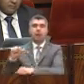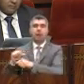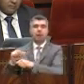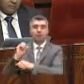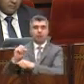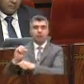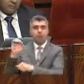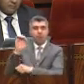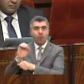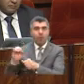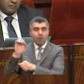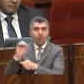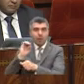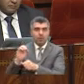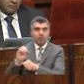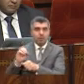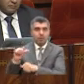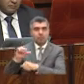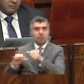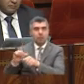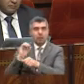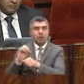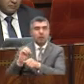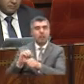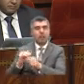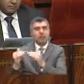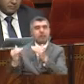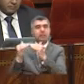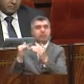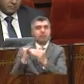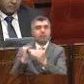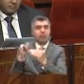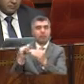كاملين ويرتقوا بمستوى هذا الدكان